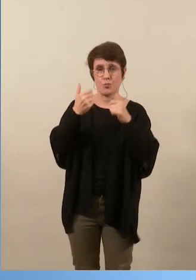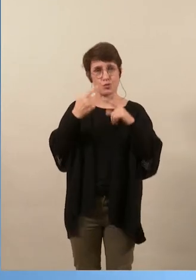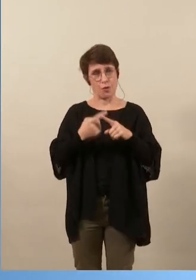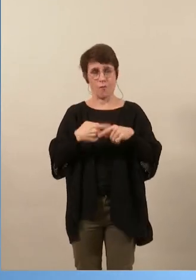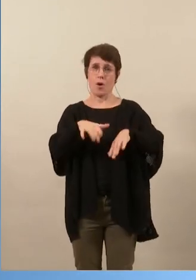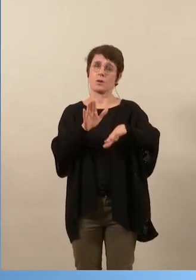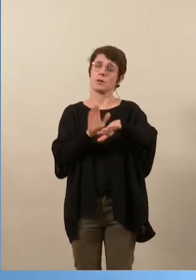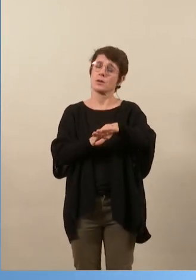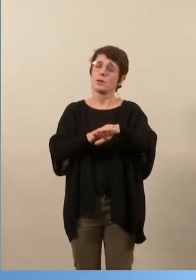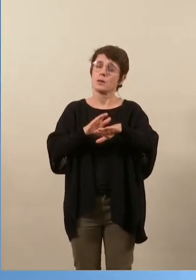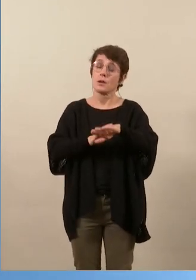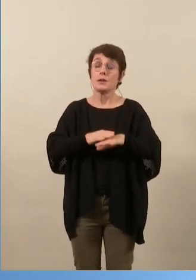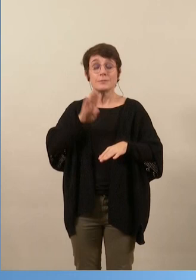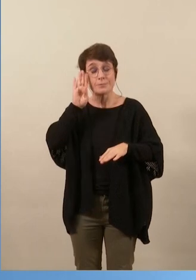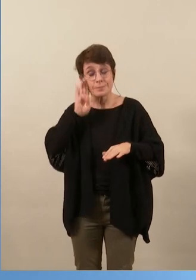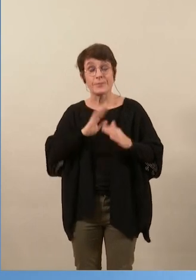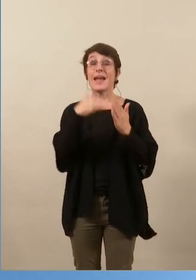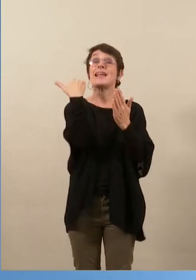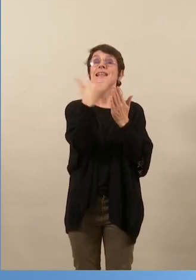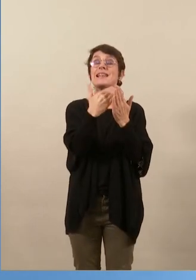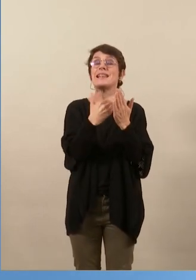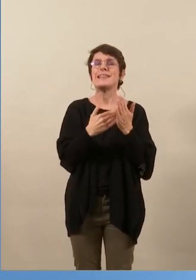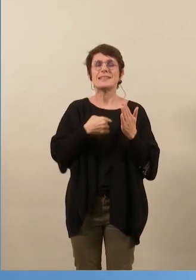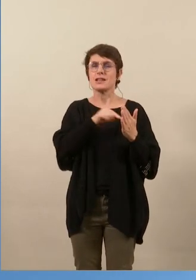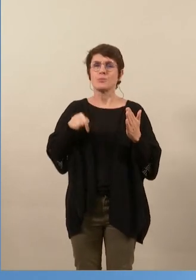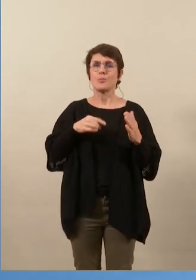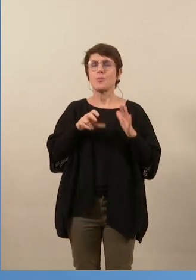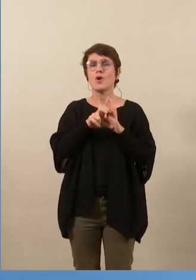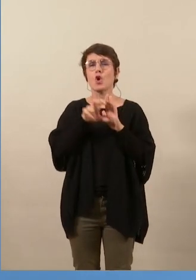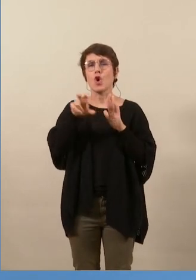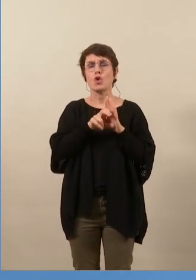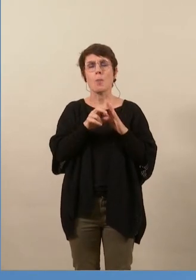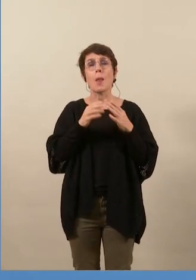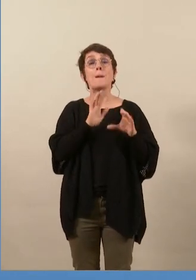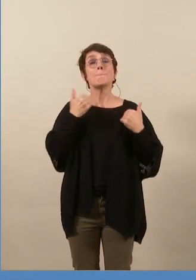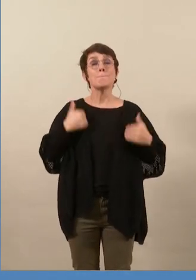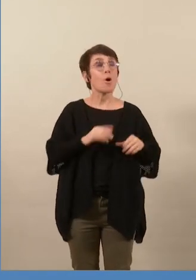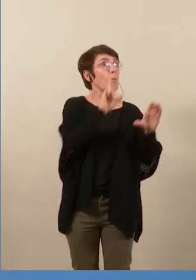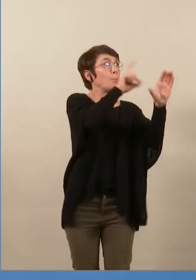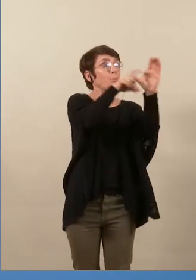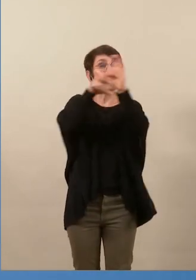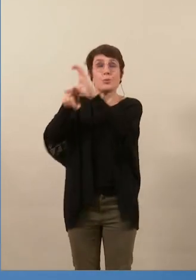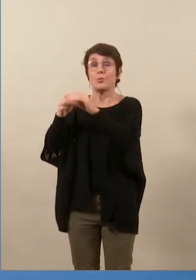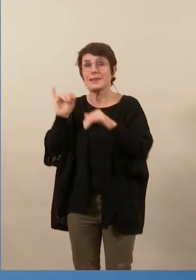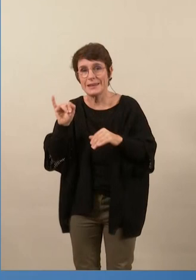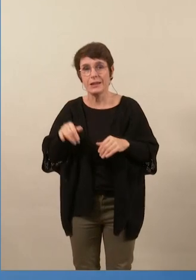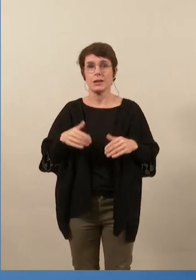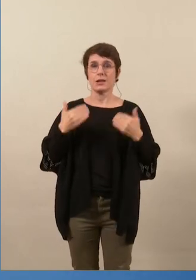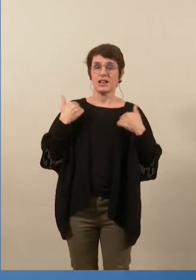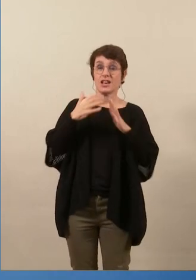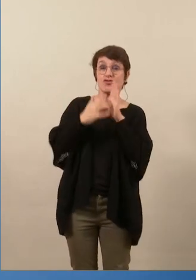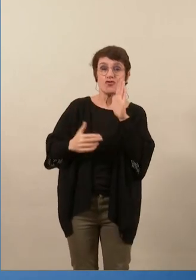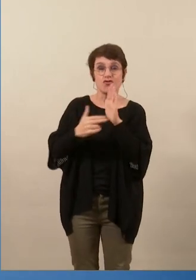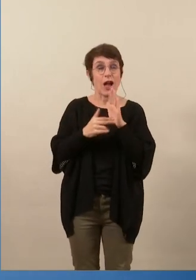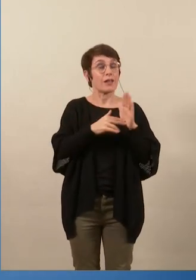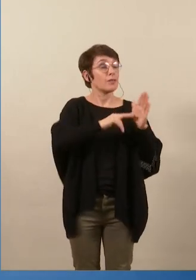disposer d'une liste exhaustive de toutes les adhésions et chartes signées par la ville ainsi que d'un bilan pour chacune d'entre elles